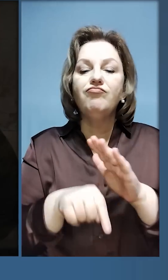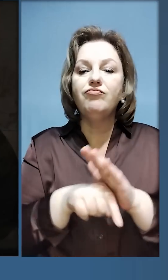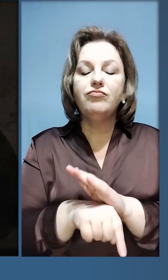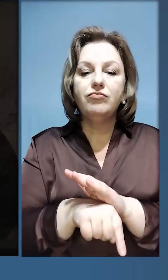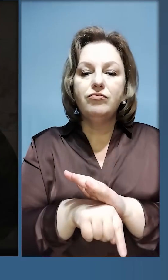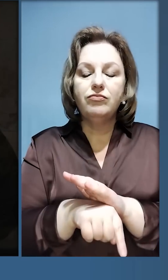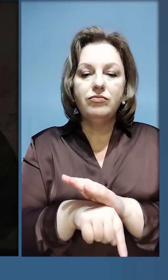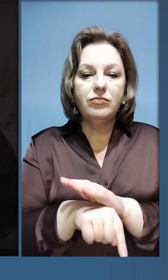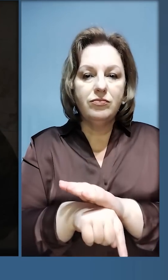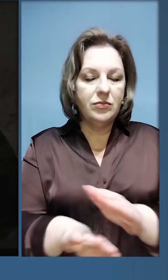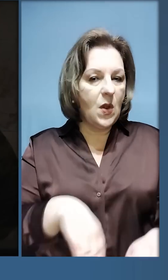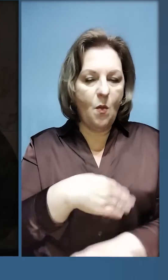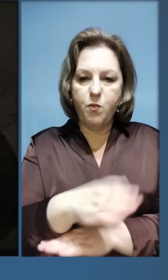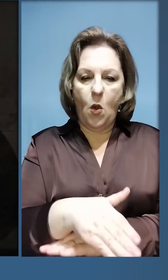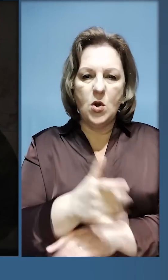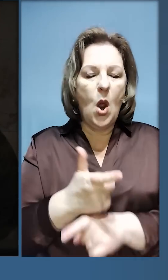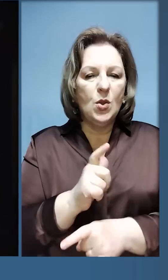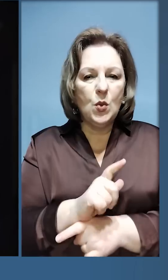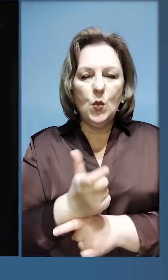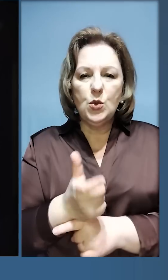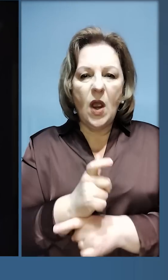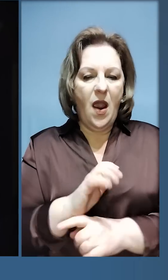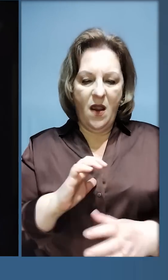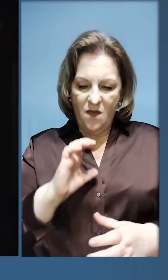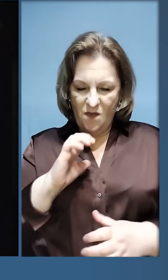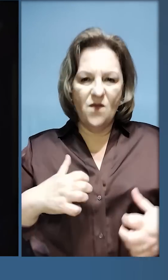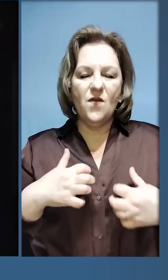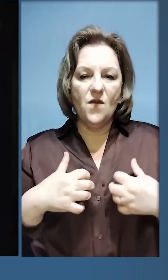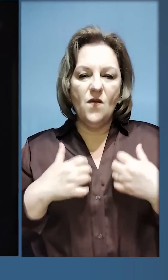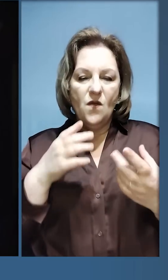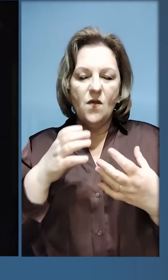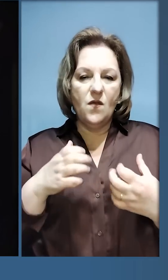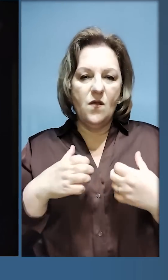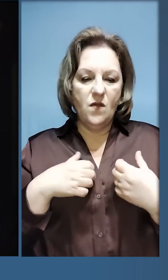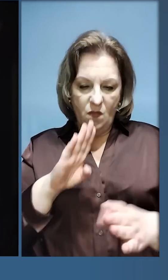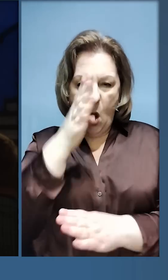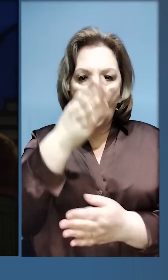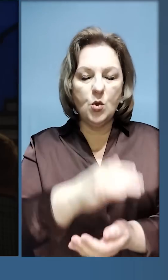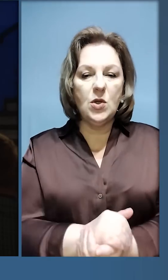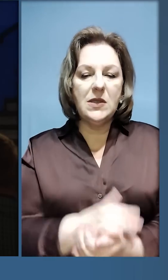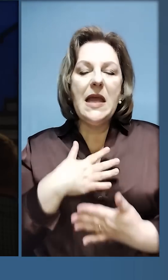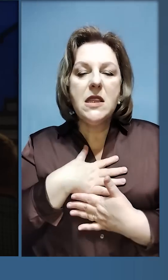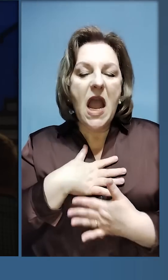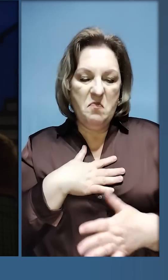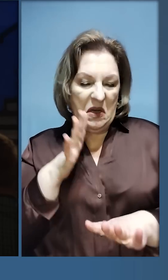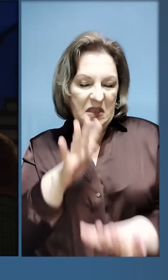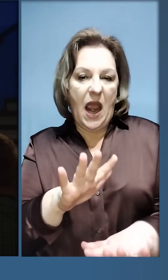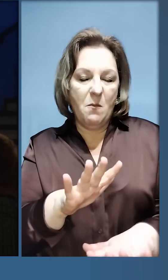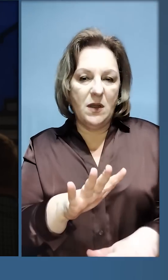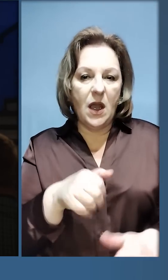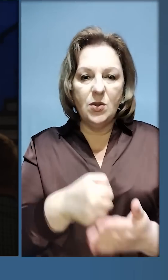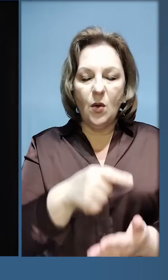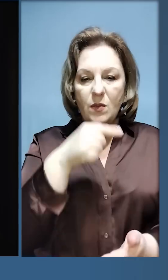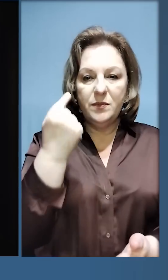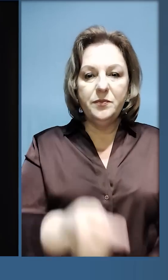стала символом порожності, щось дуже неприємне. We know, everybody knows that around the